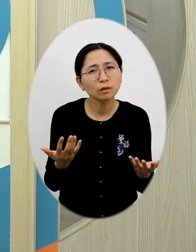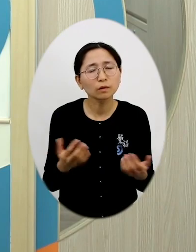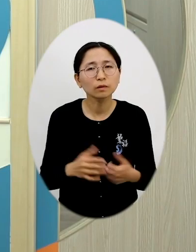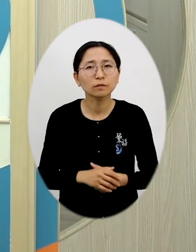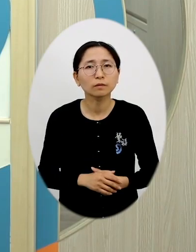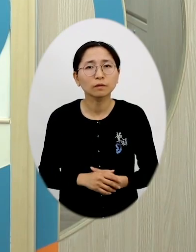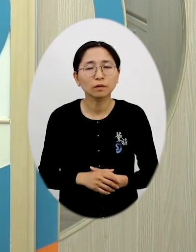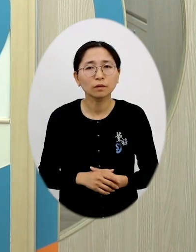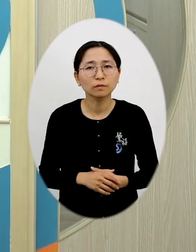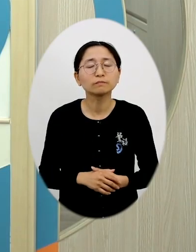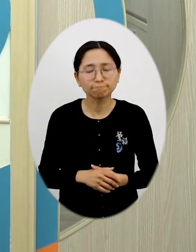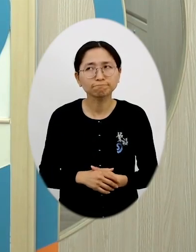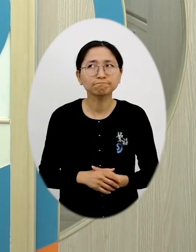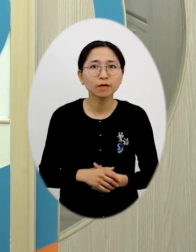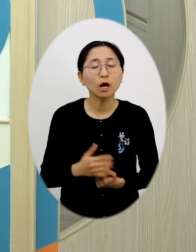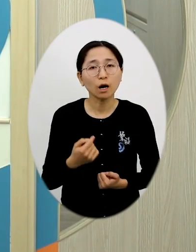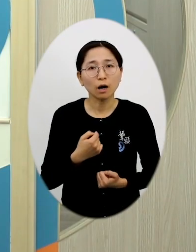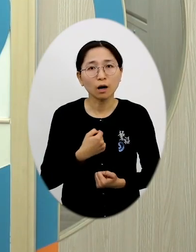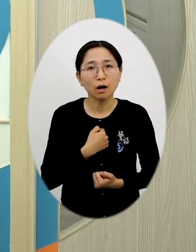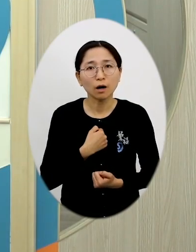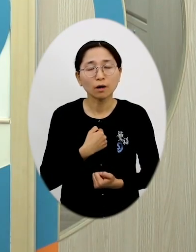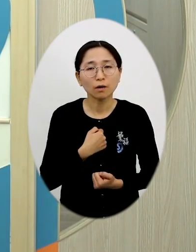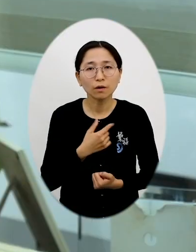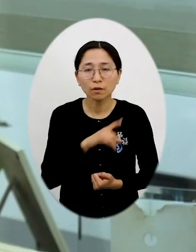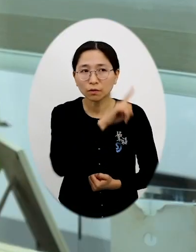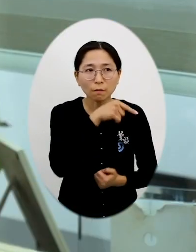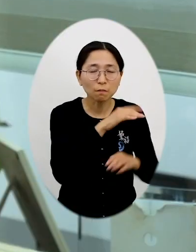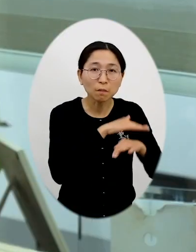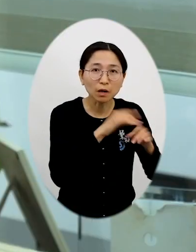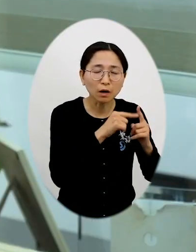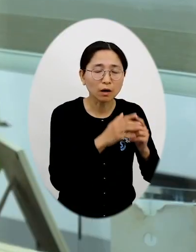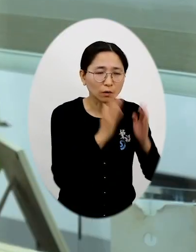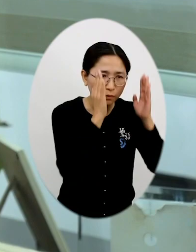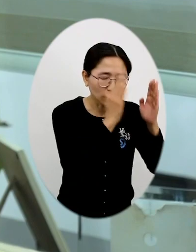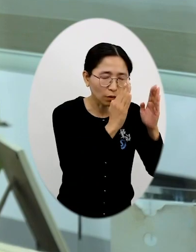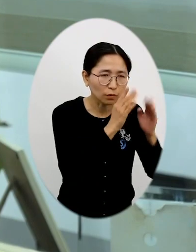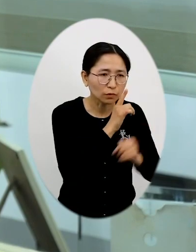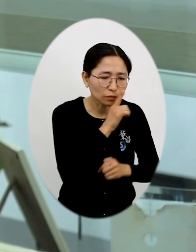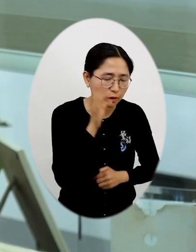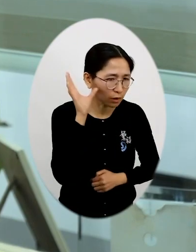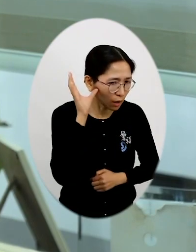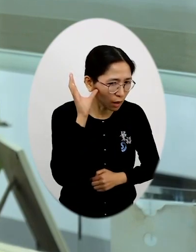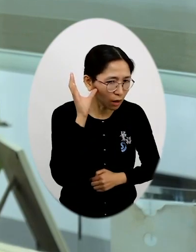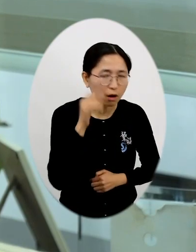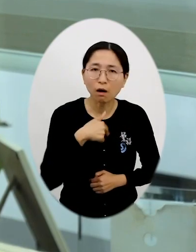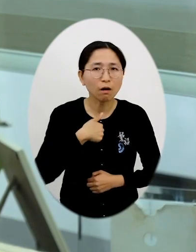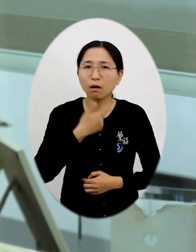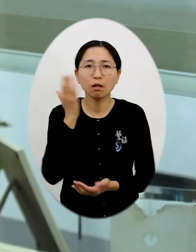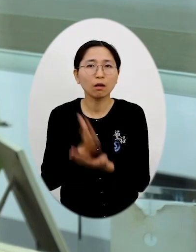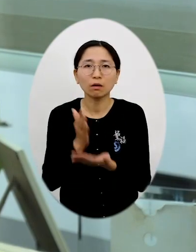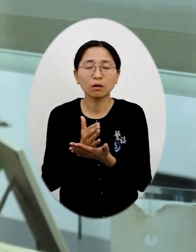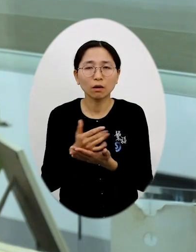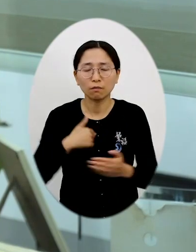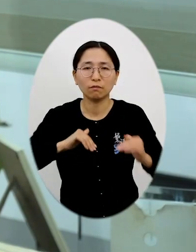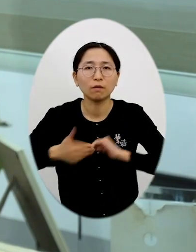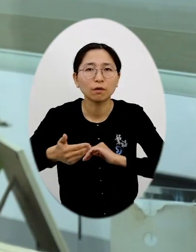怎樣去解決它呢？ 解決啊，我想如果一般人可能他們就會很安靜、很留心地去聽啦。我就